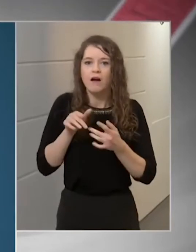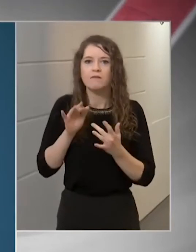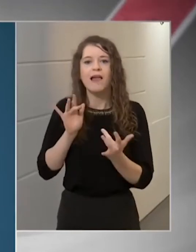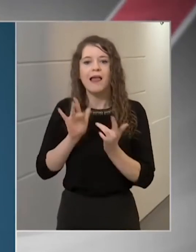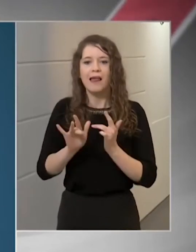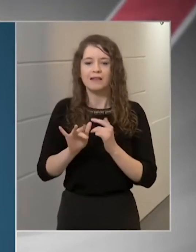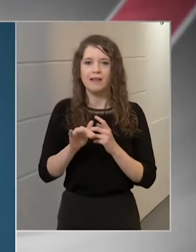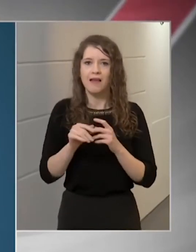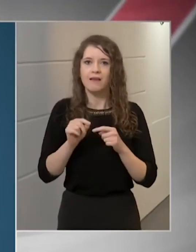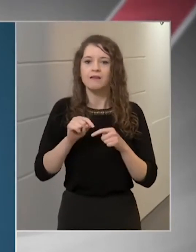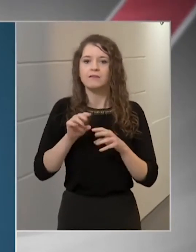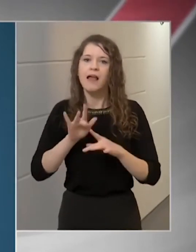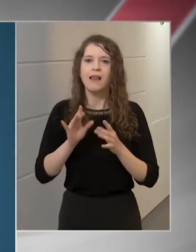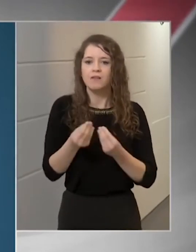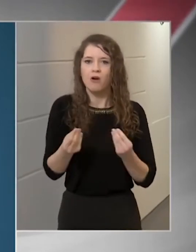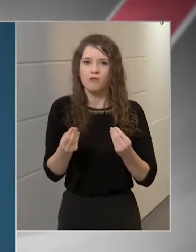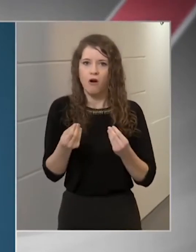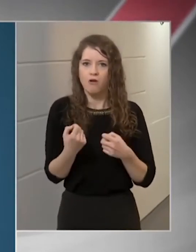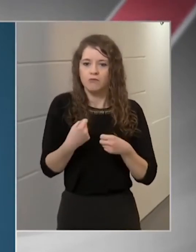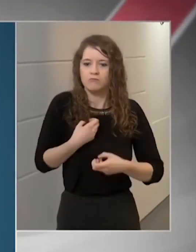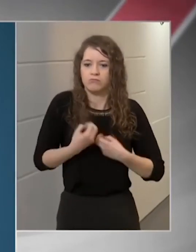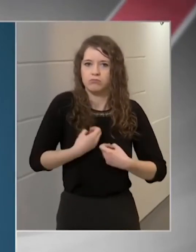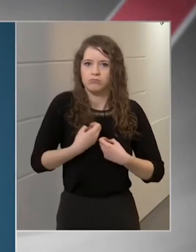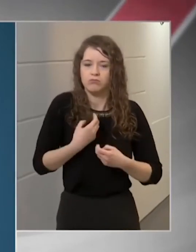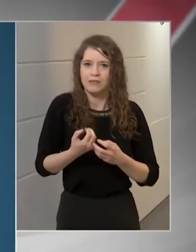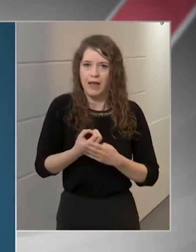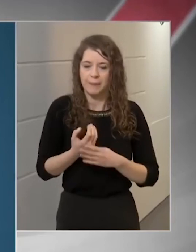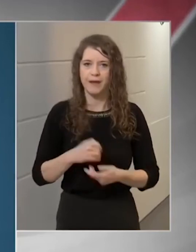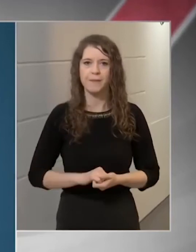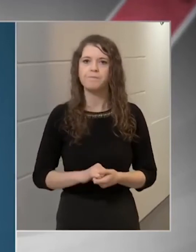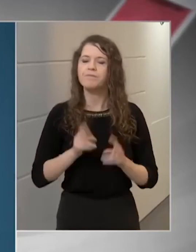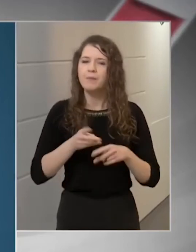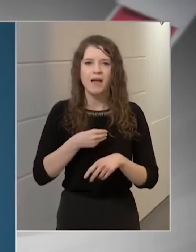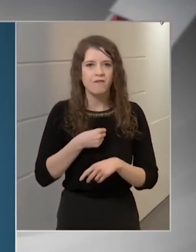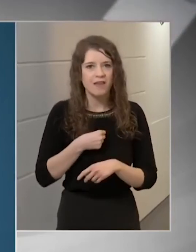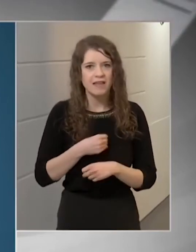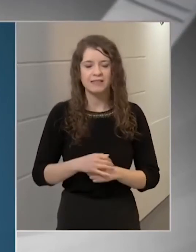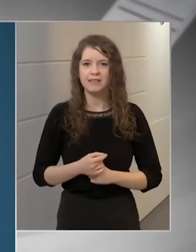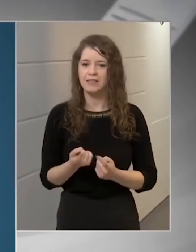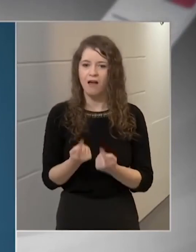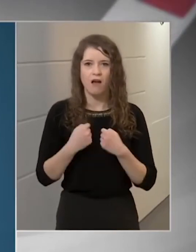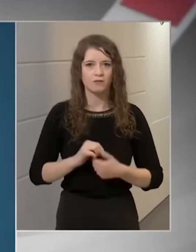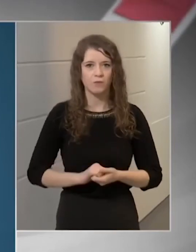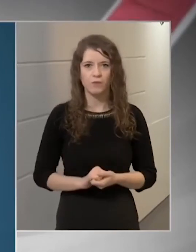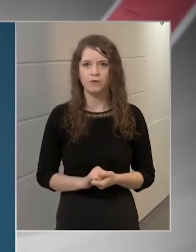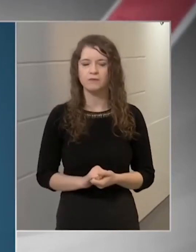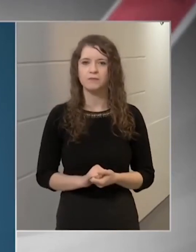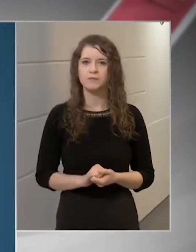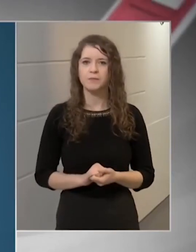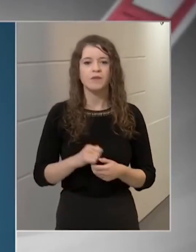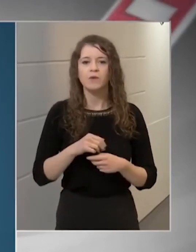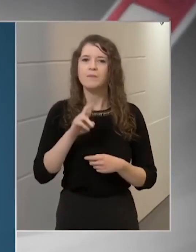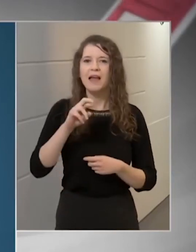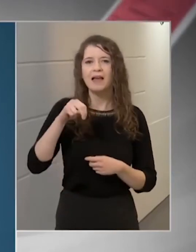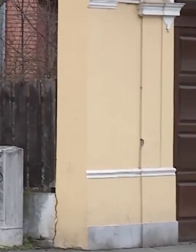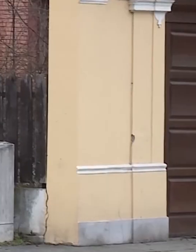a szervezetben ellenanyag. Nem kell félni, nem kell tartani ettől a bizonyos RNS